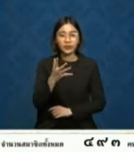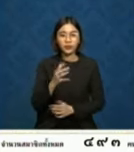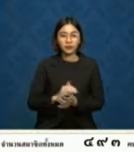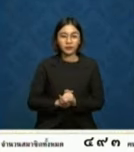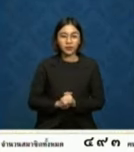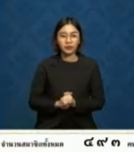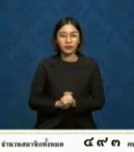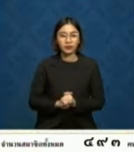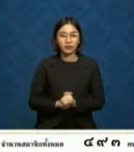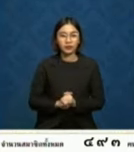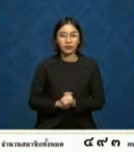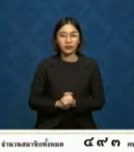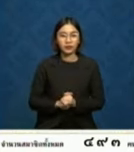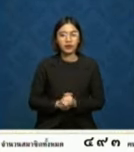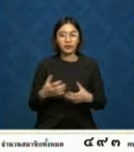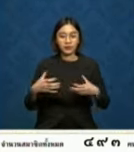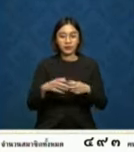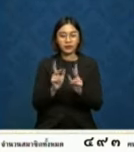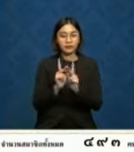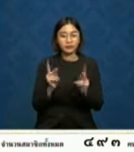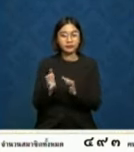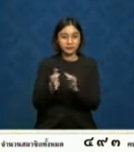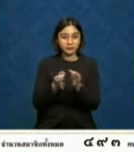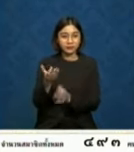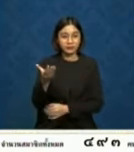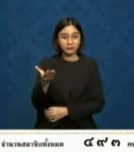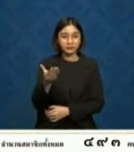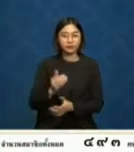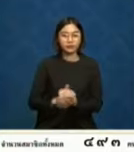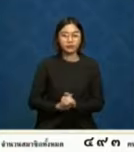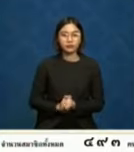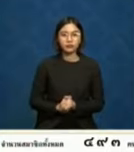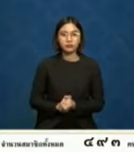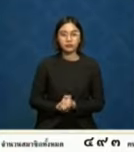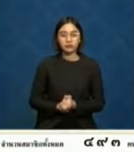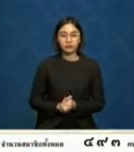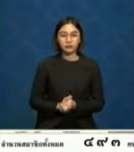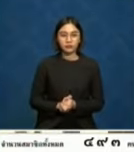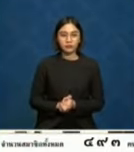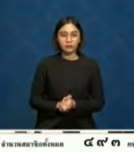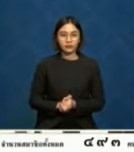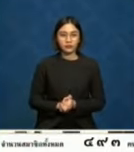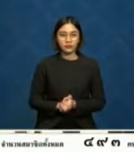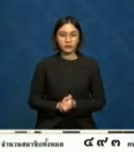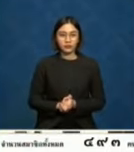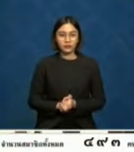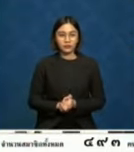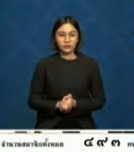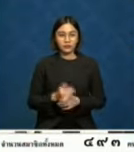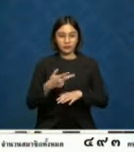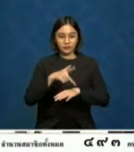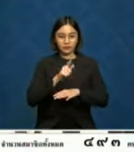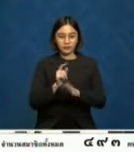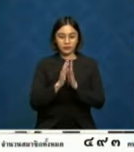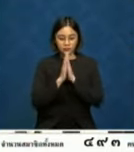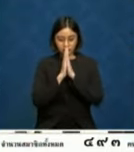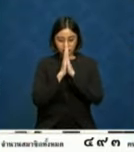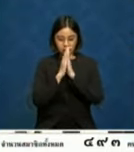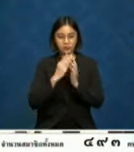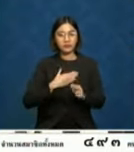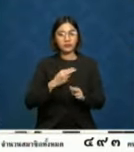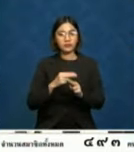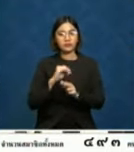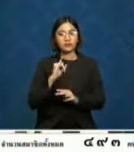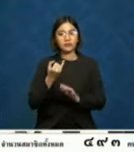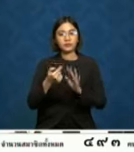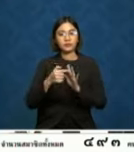ก็ท่านกรรมาธิการจะชี้แจงมั้ยครับเชิญครับท่านประธานที่เคารพครับกระผมจุลพันธ์